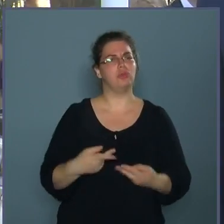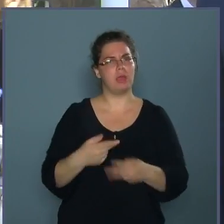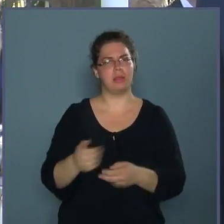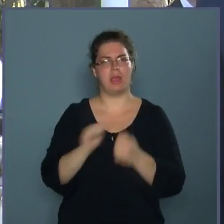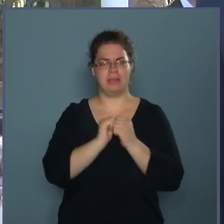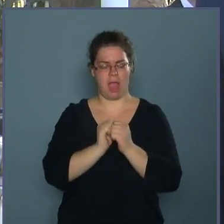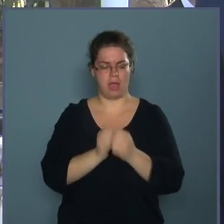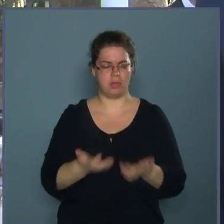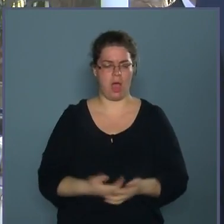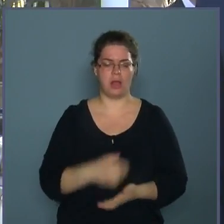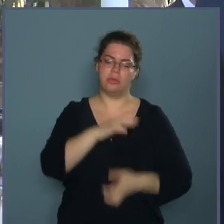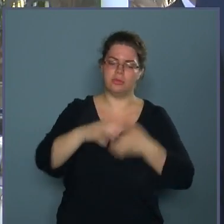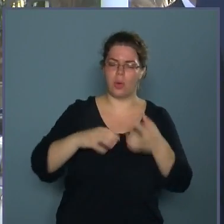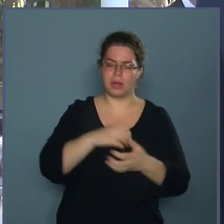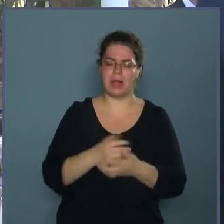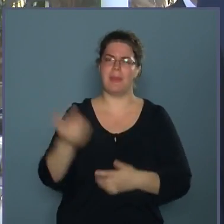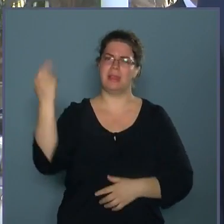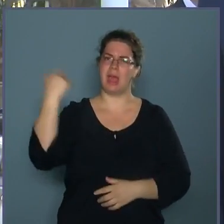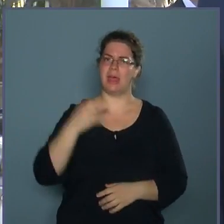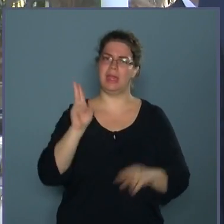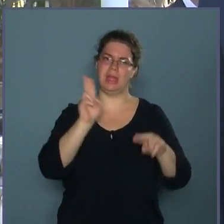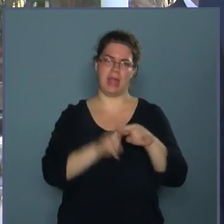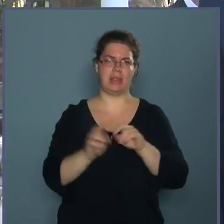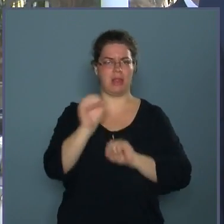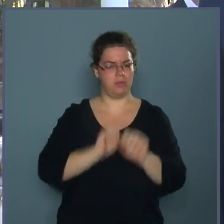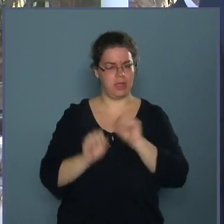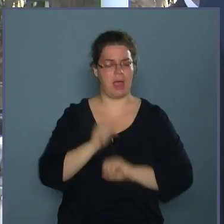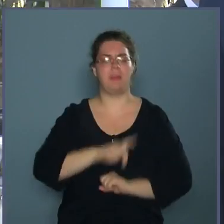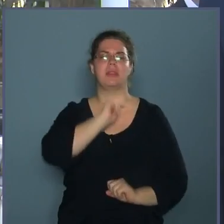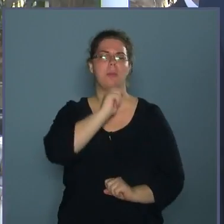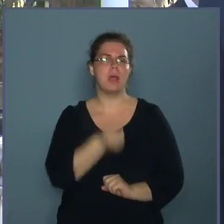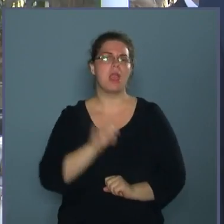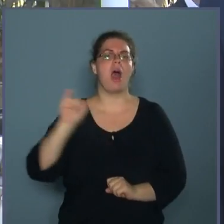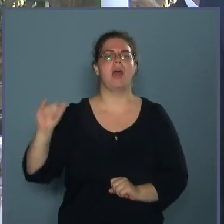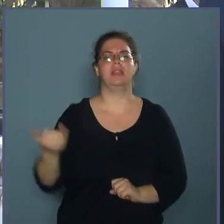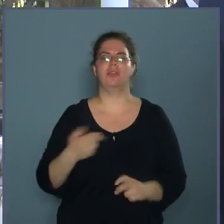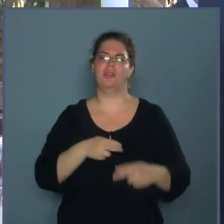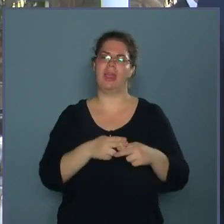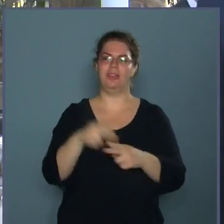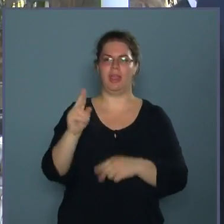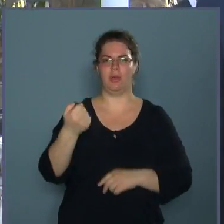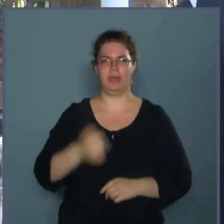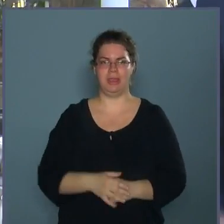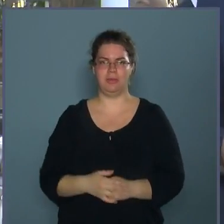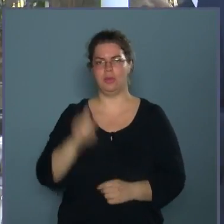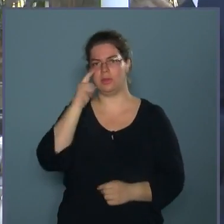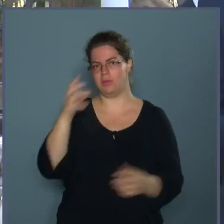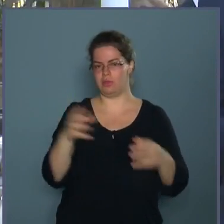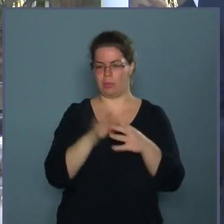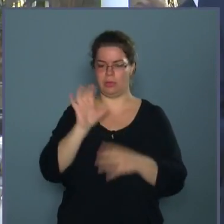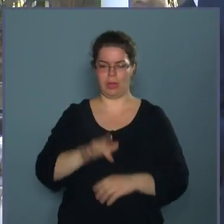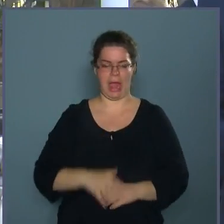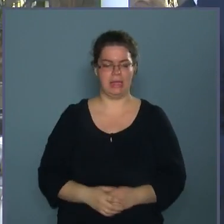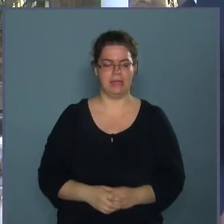diadalra forradalmát a régi rendet védelmező magyar, valamint a segítségül hívott szovjet csapatok